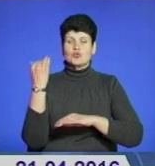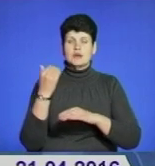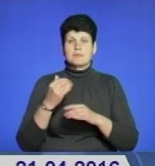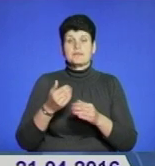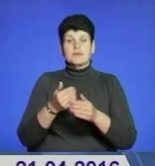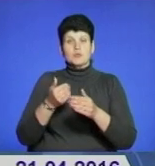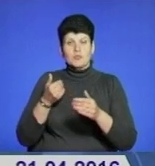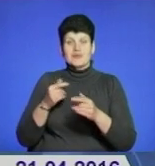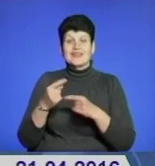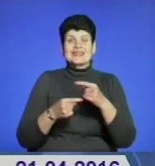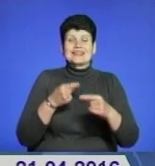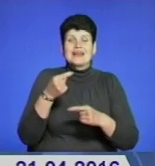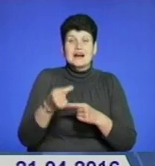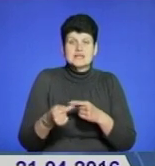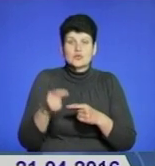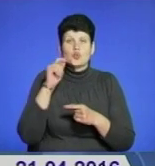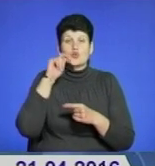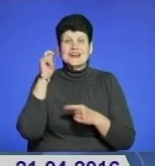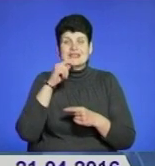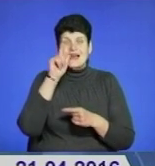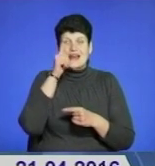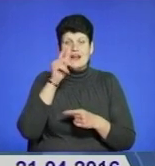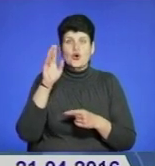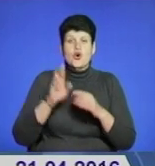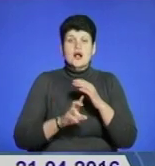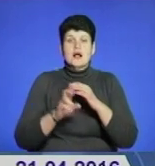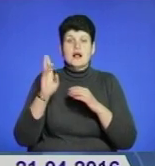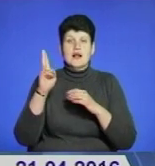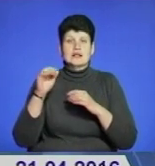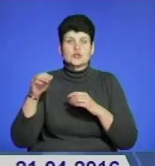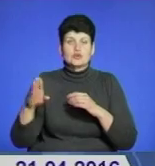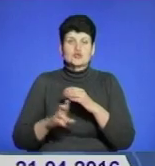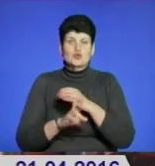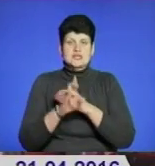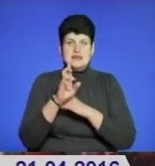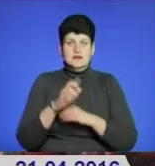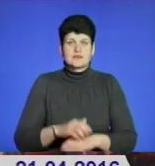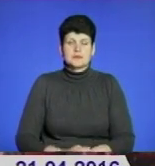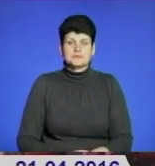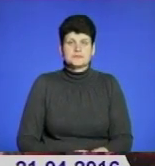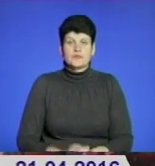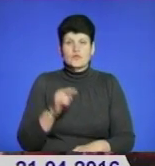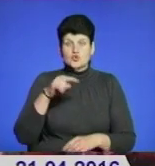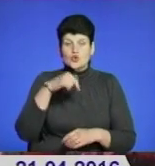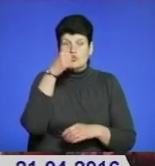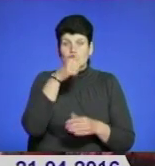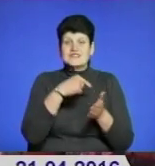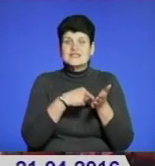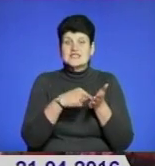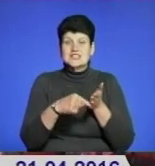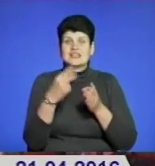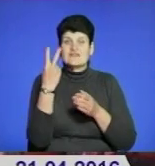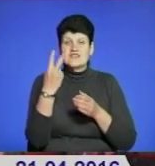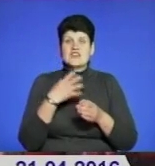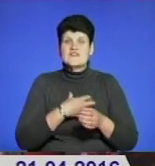наслідки важливих подій становлення Української греко-католицької церкви вивчала моя колега. Цього року відзначаються дві